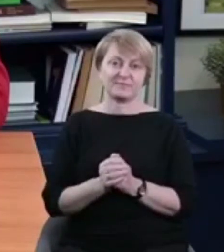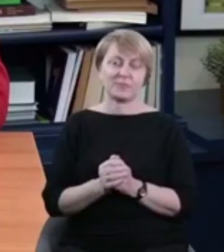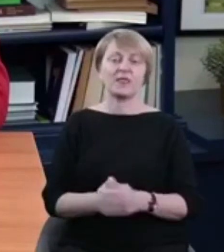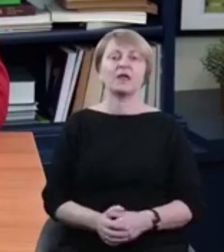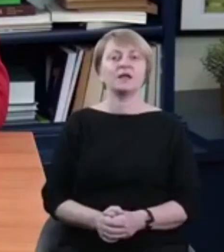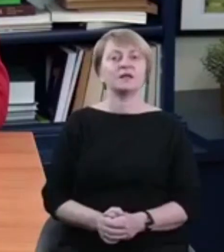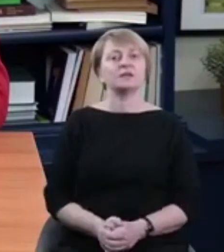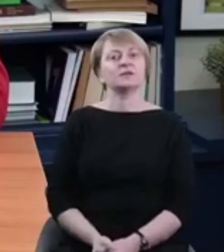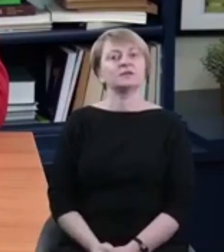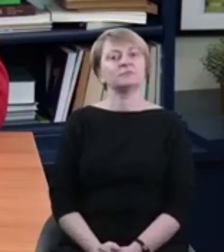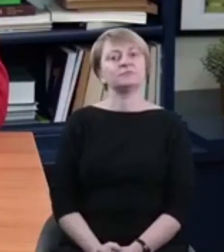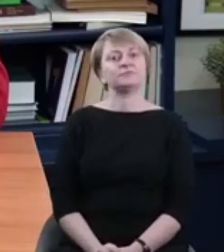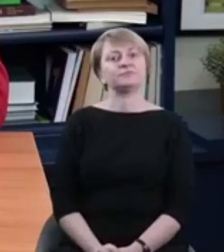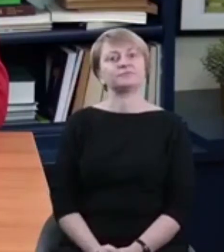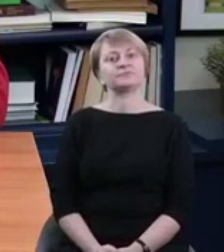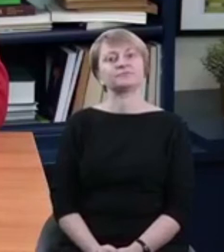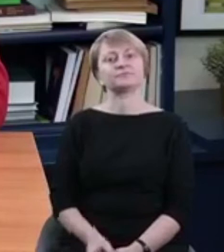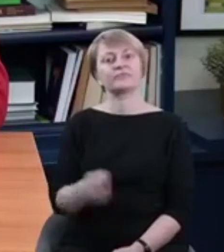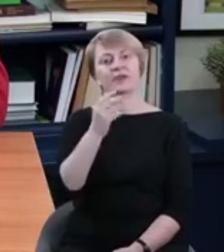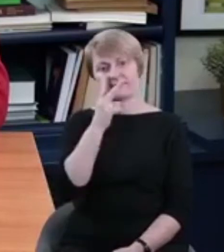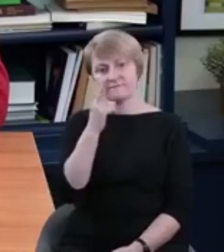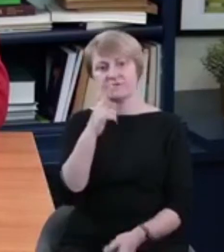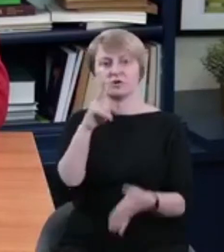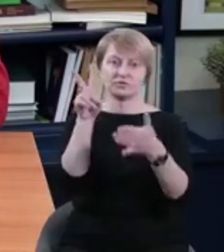jak najbardziej widzę komentarze